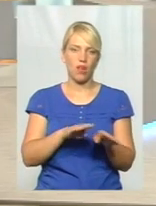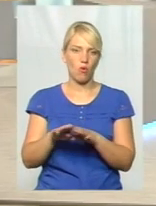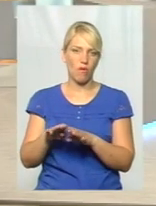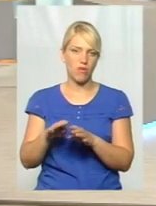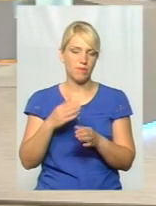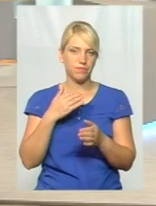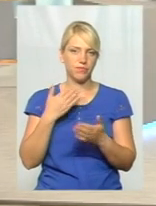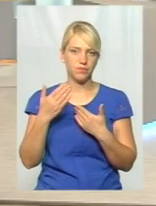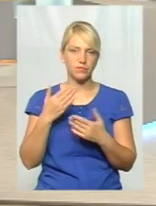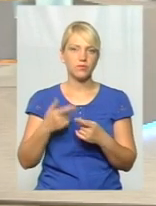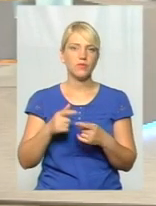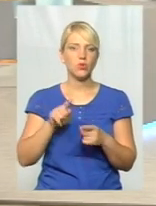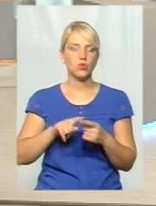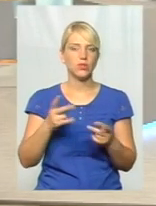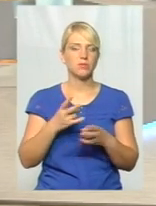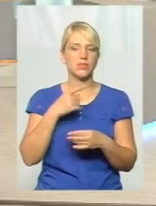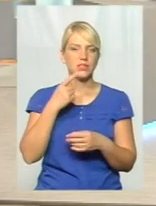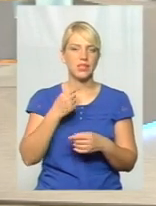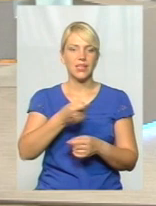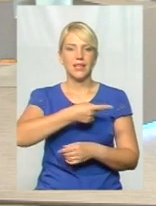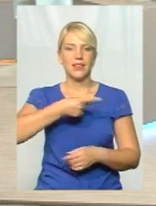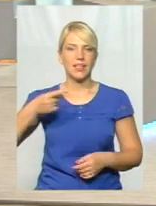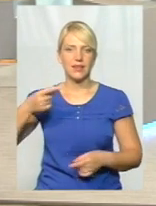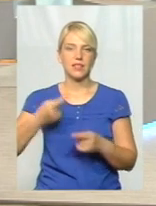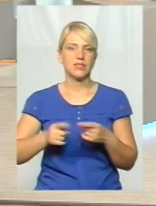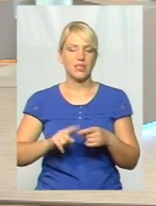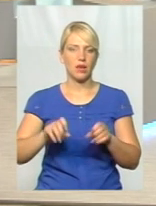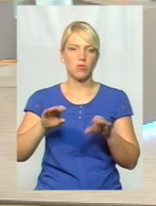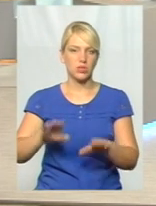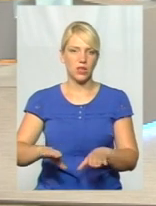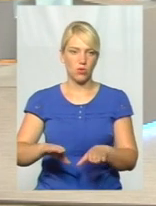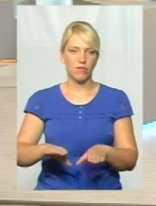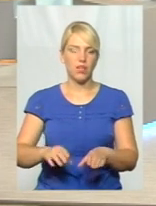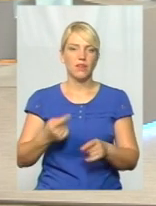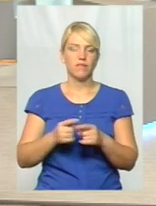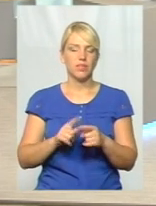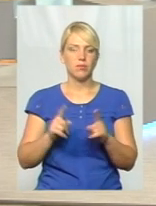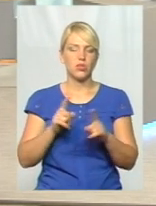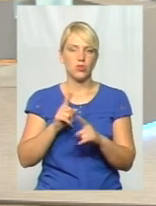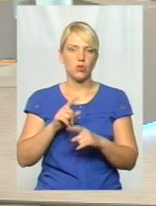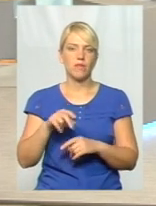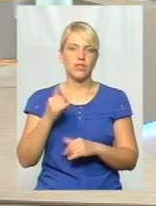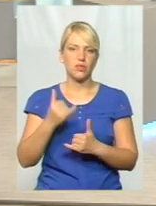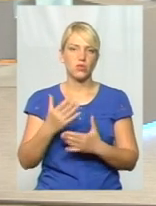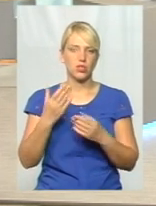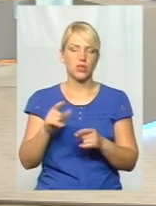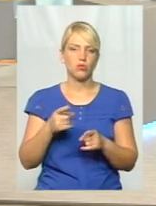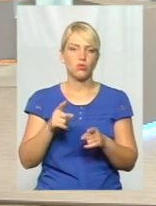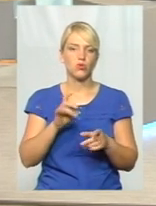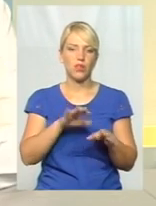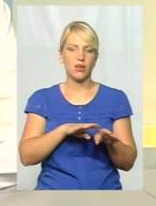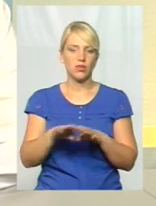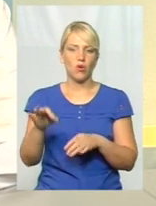що десь... Негатив цієї постанови, якщо можна так сказати, він мінімізований на сьогоднішній день, тому що на рівні